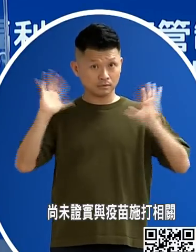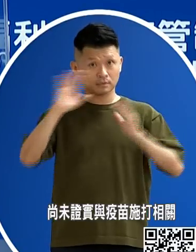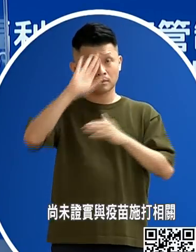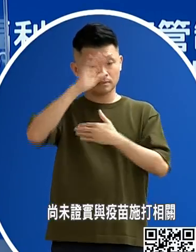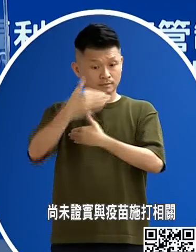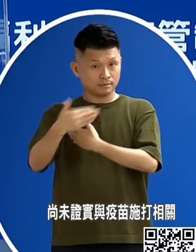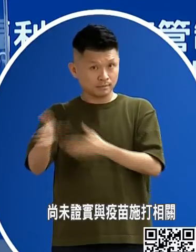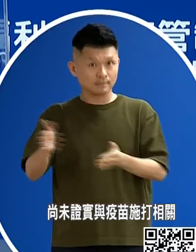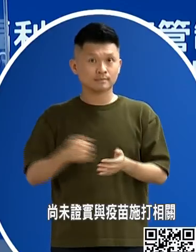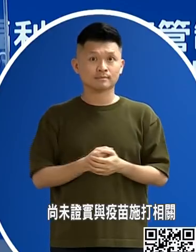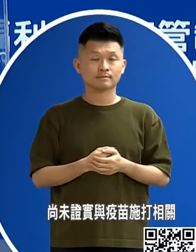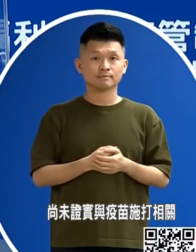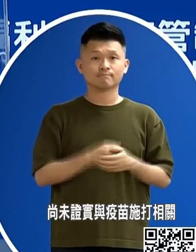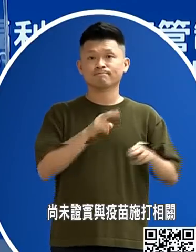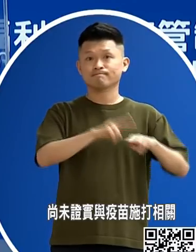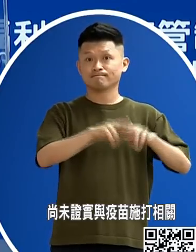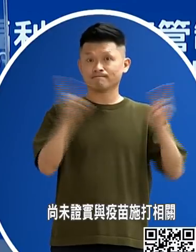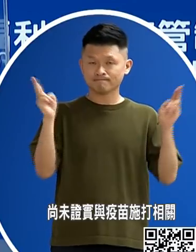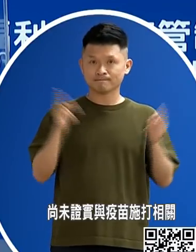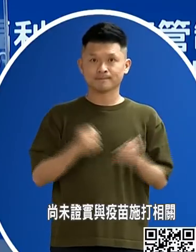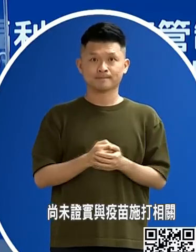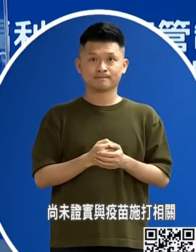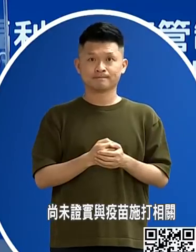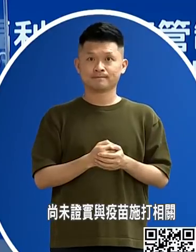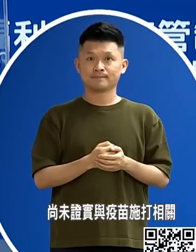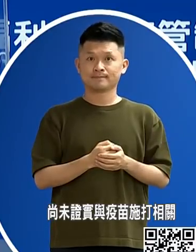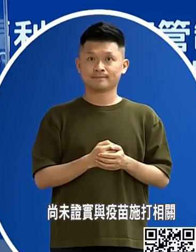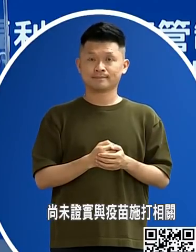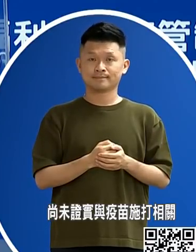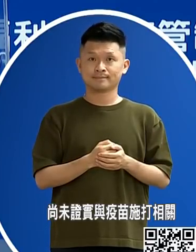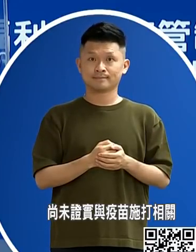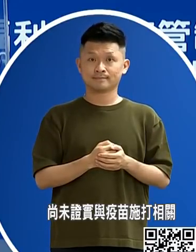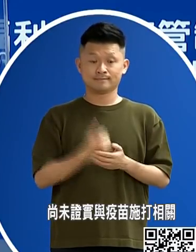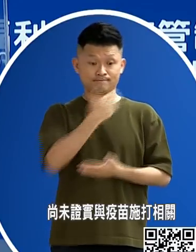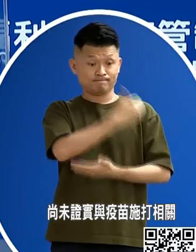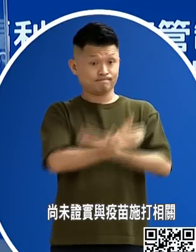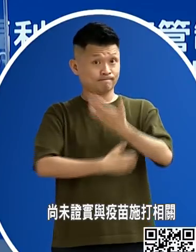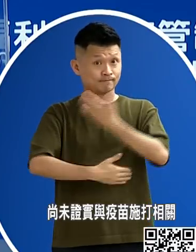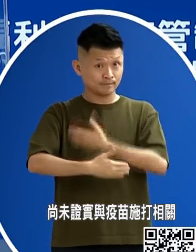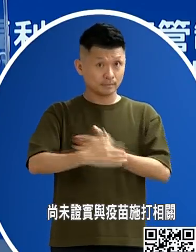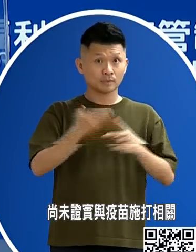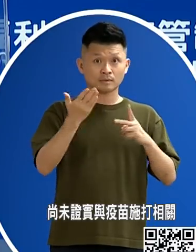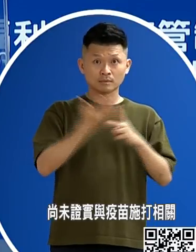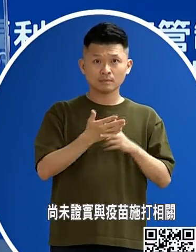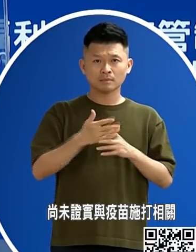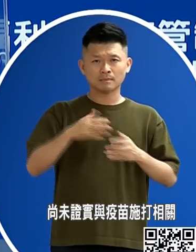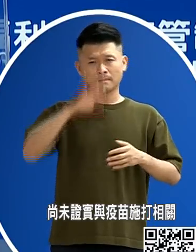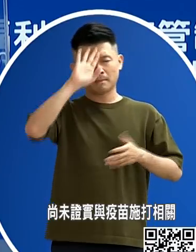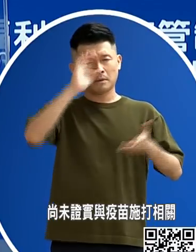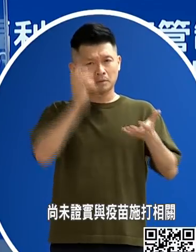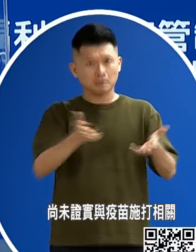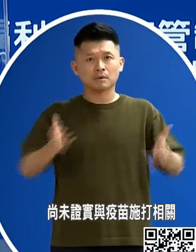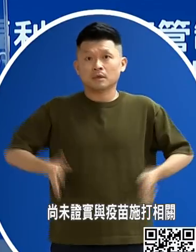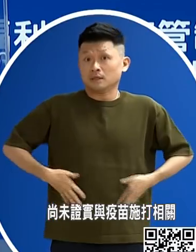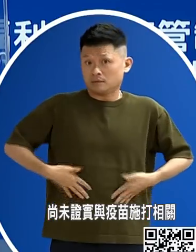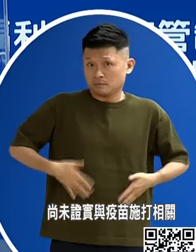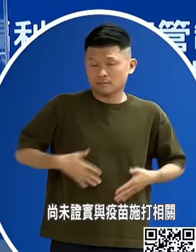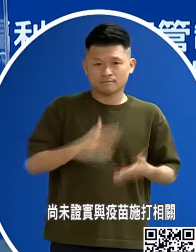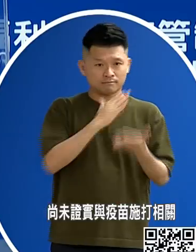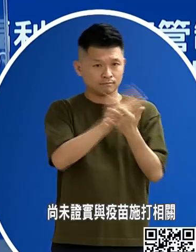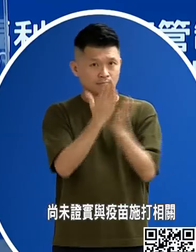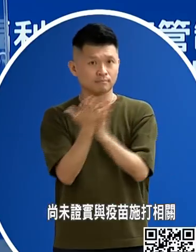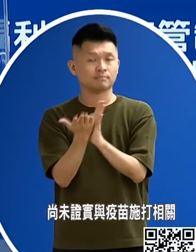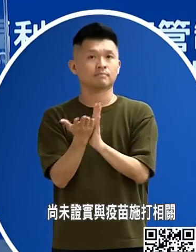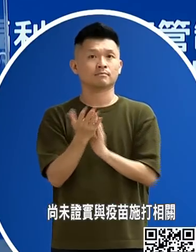房，那开放。另外它的对象就是说身心障碍者或病况危急者这几